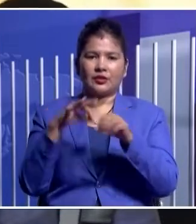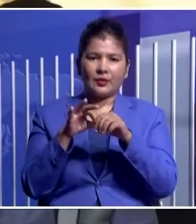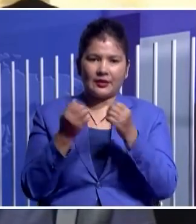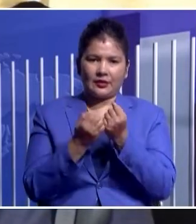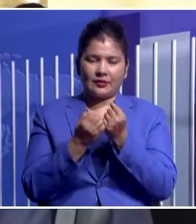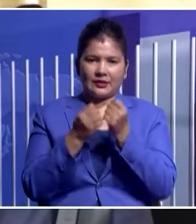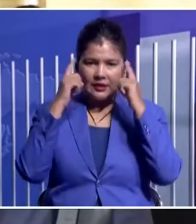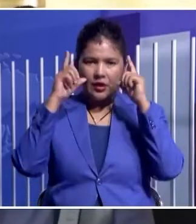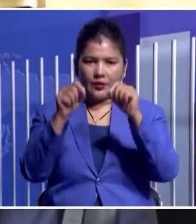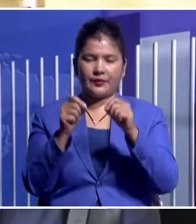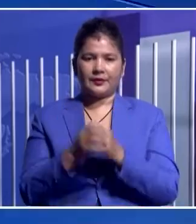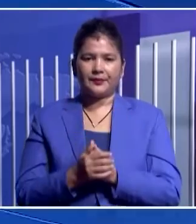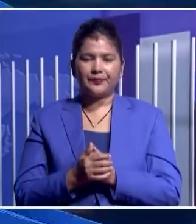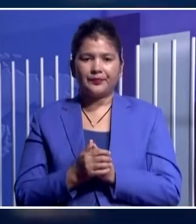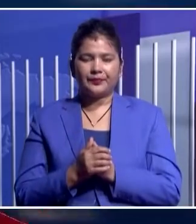गराउन अपिल।